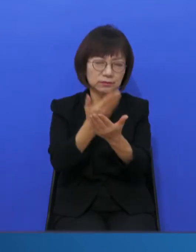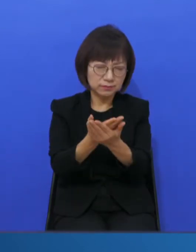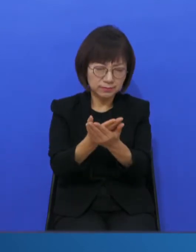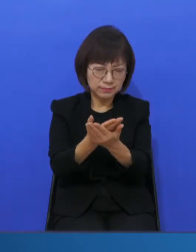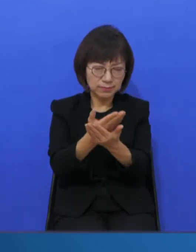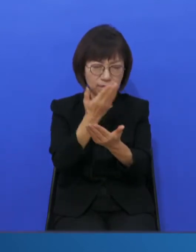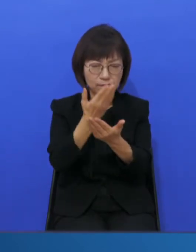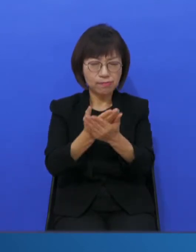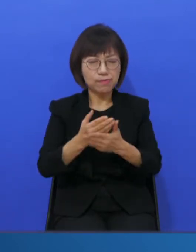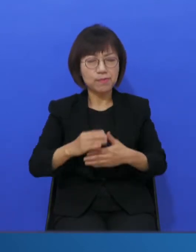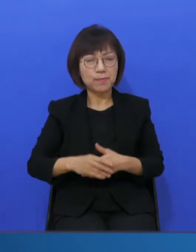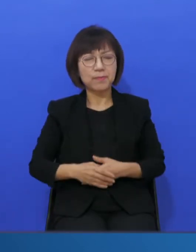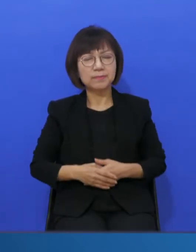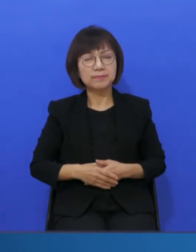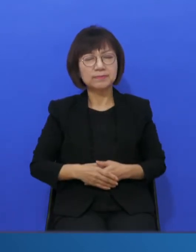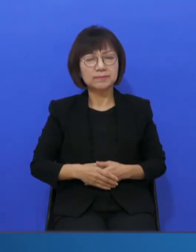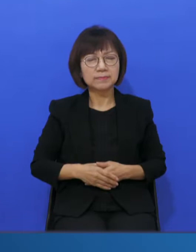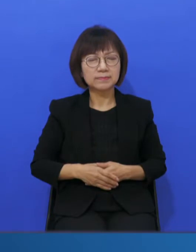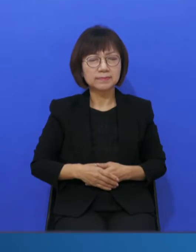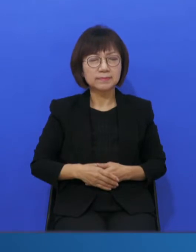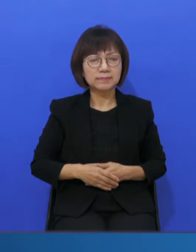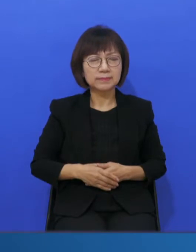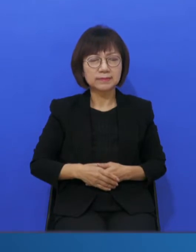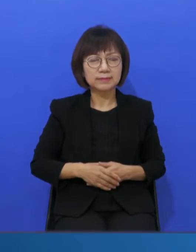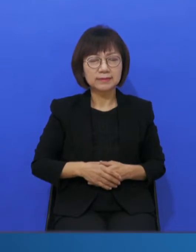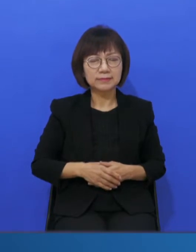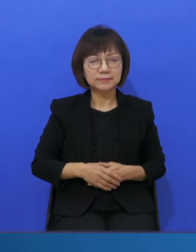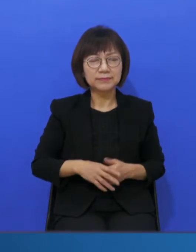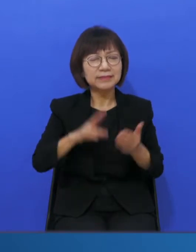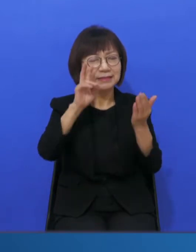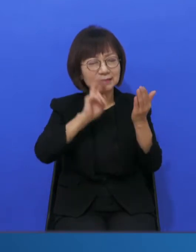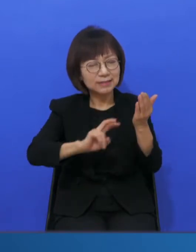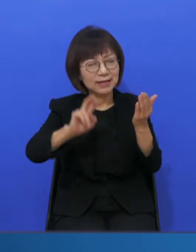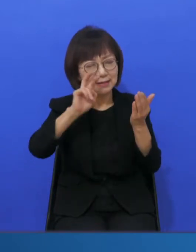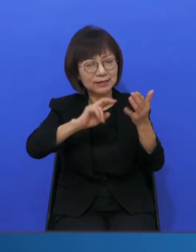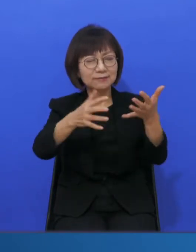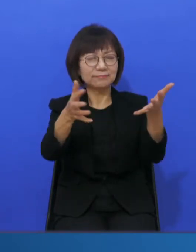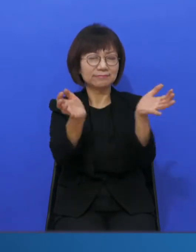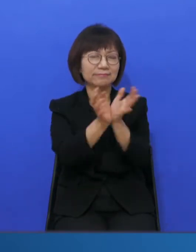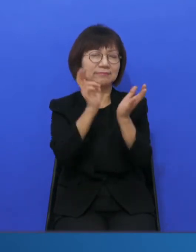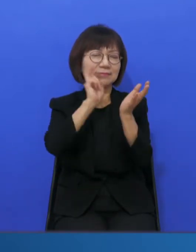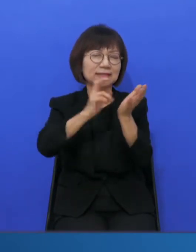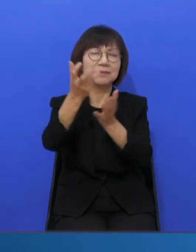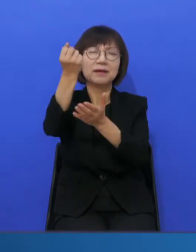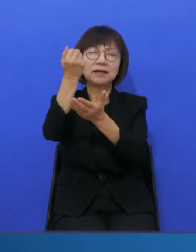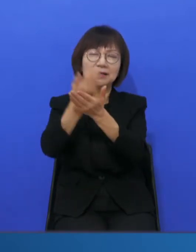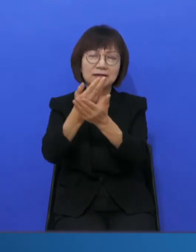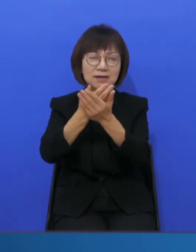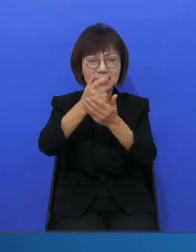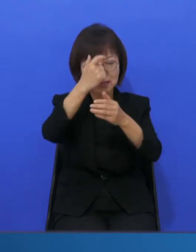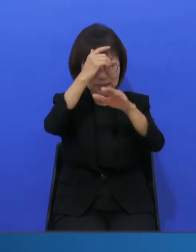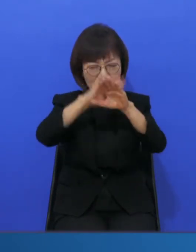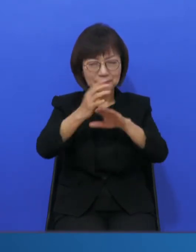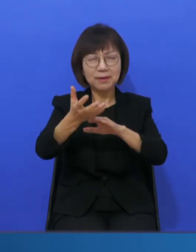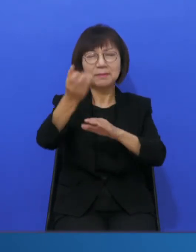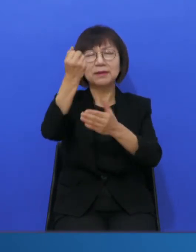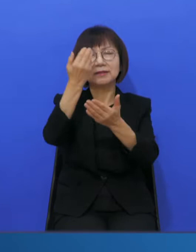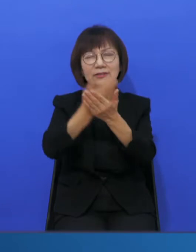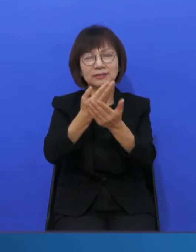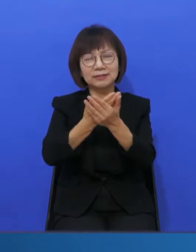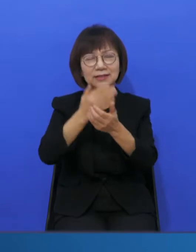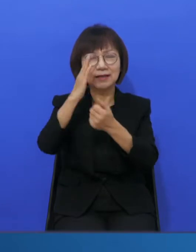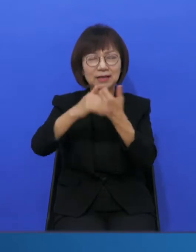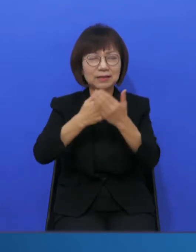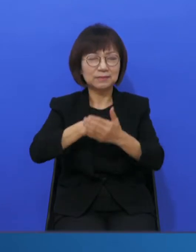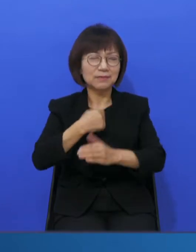can give worship to you as much as we want. 찬양대의 찬양과 이 예배를 받으시고 우리 아버지 하나님 영광 받아옵소서. Please